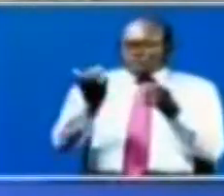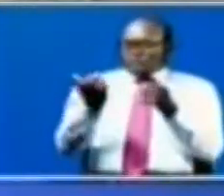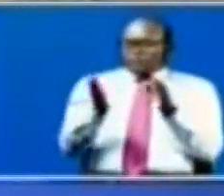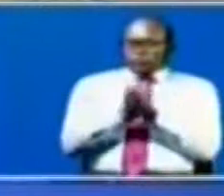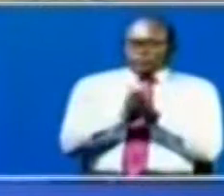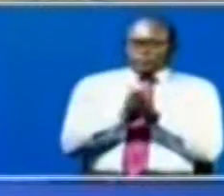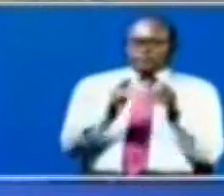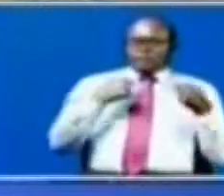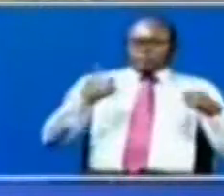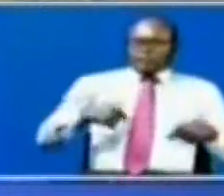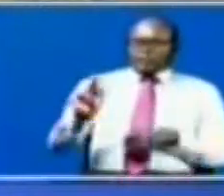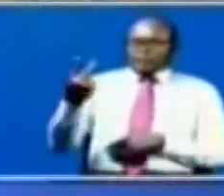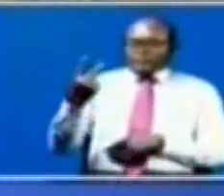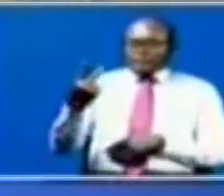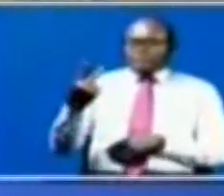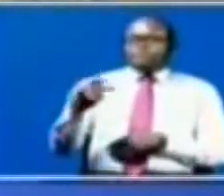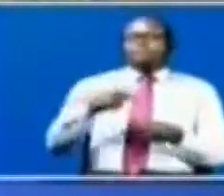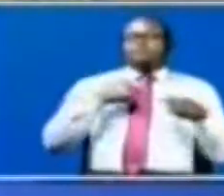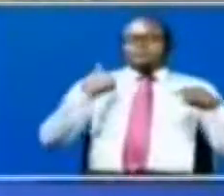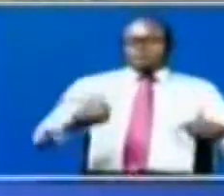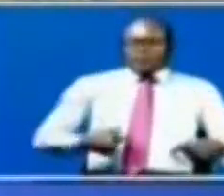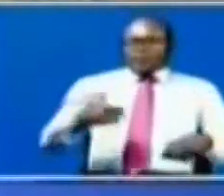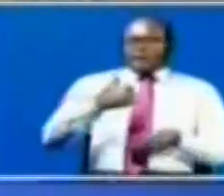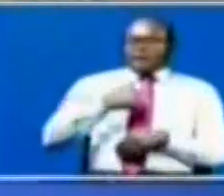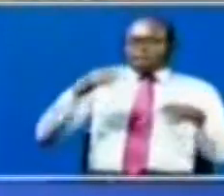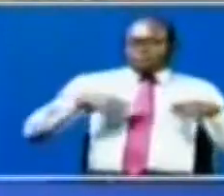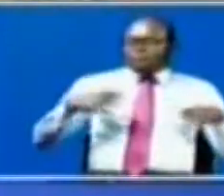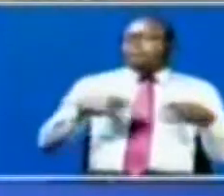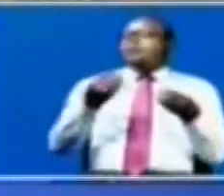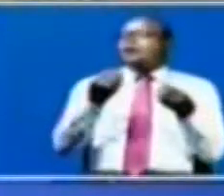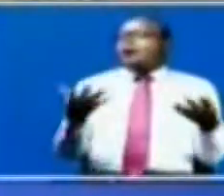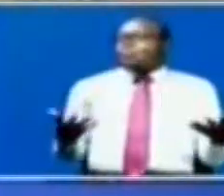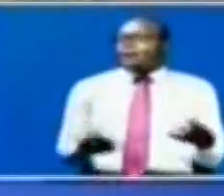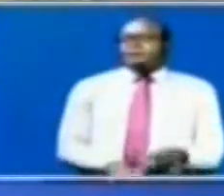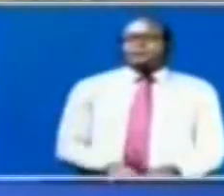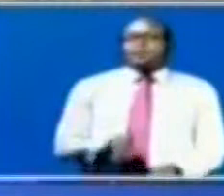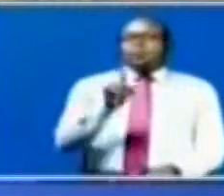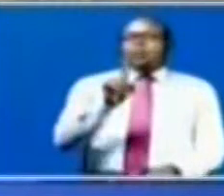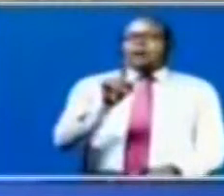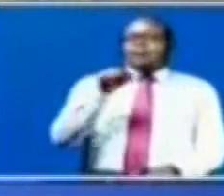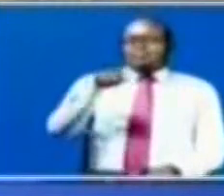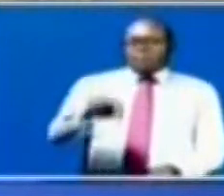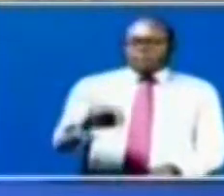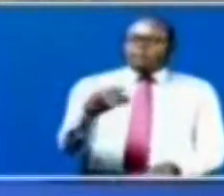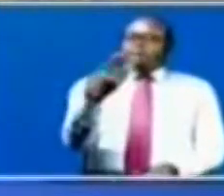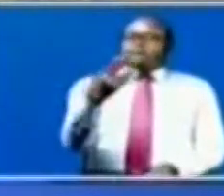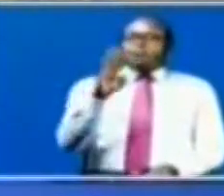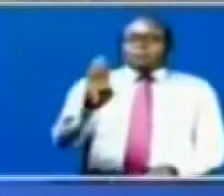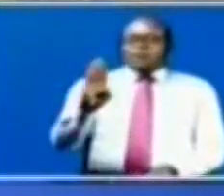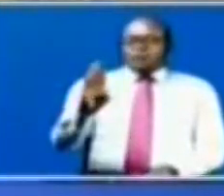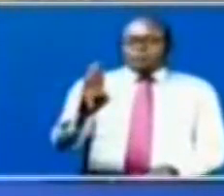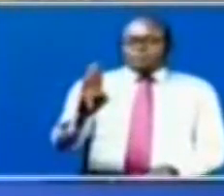Uchina. Nchi ya Uchina ina watu takriban bilioni 1.4